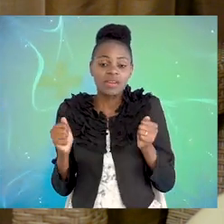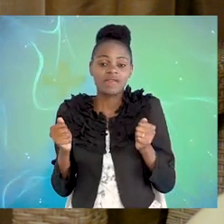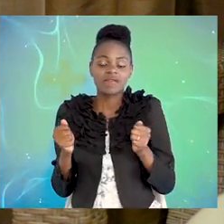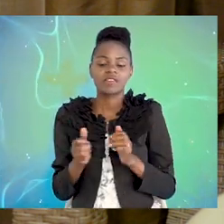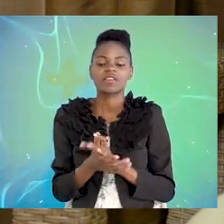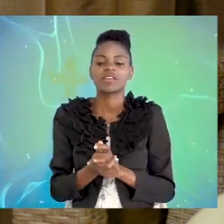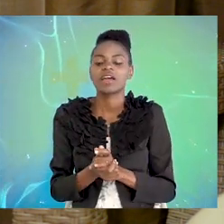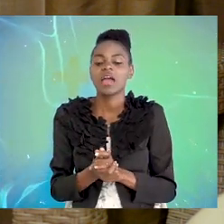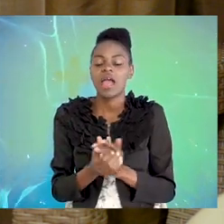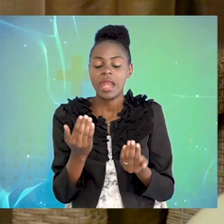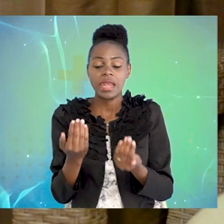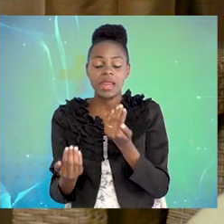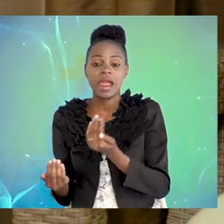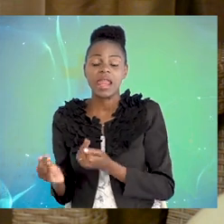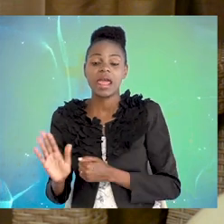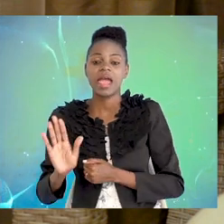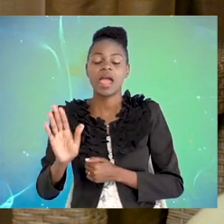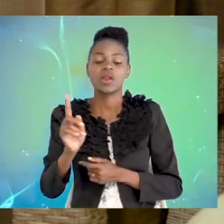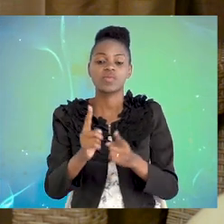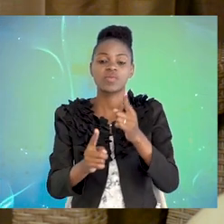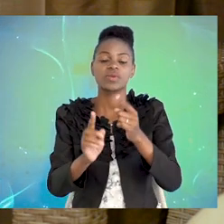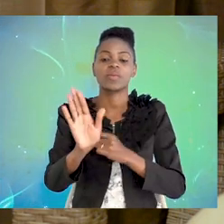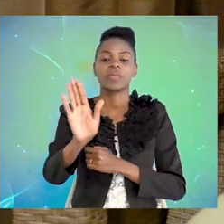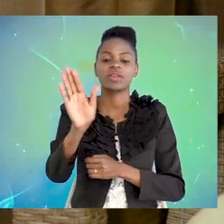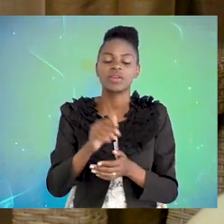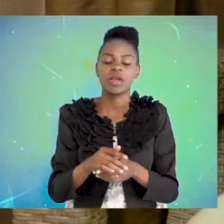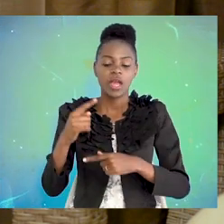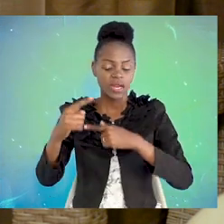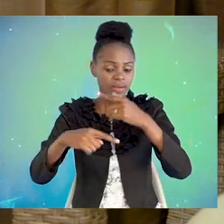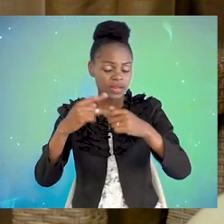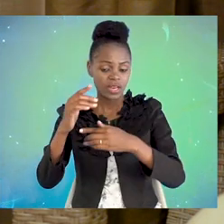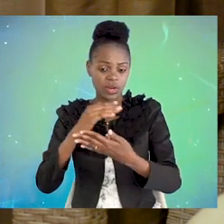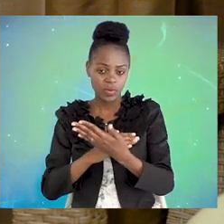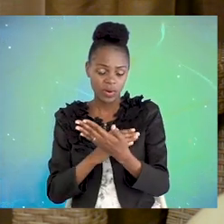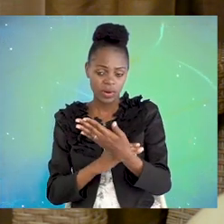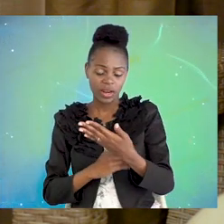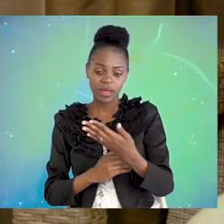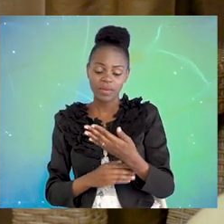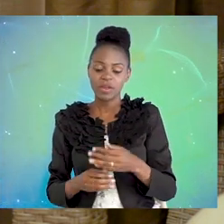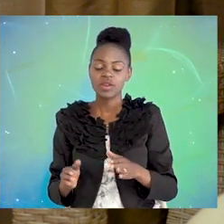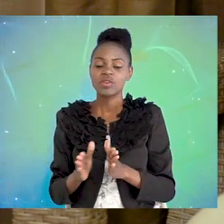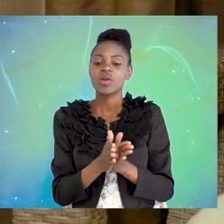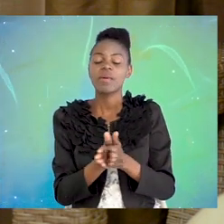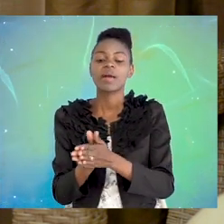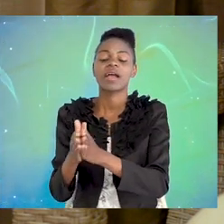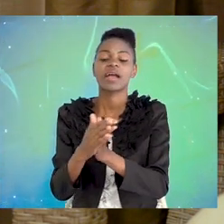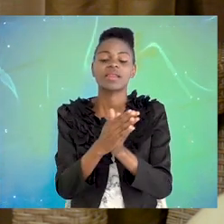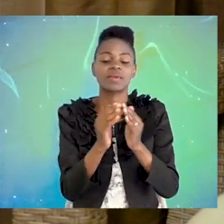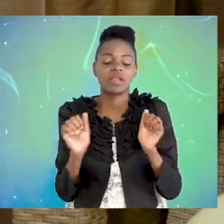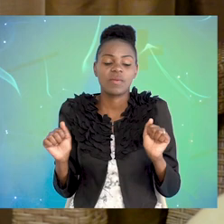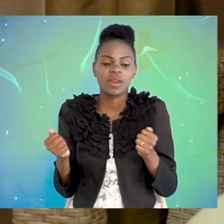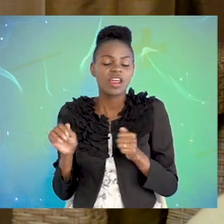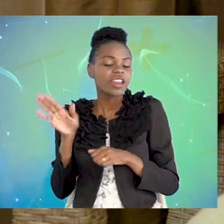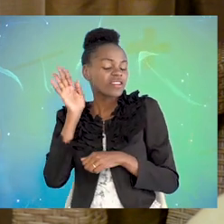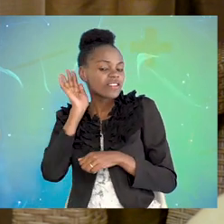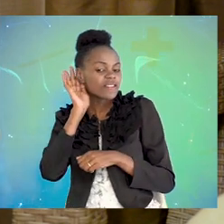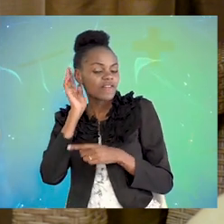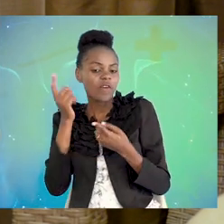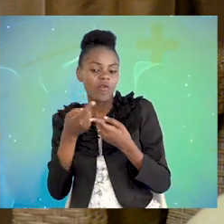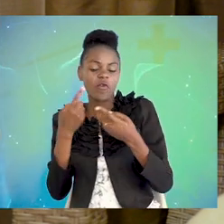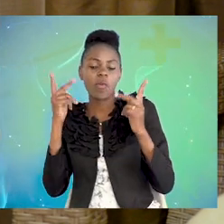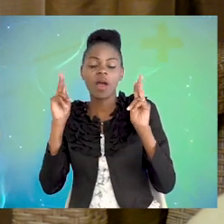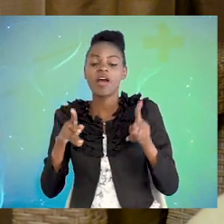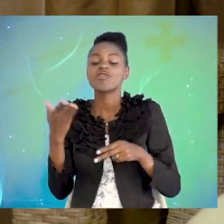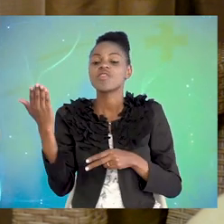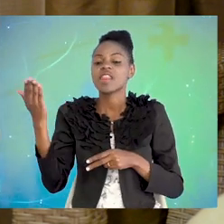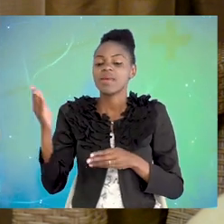ndi anano kumeneko. Tipitilire program yathu pamene tikutamba nkhani imeneyi ya typhoid fever timve kuchokera kwa ena mwa anthu amene akutenga